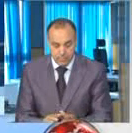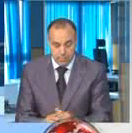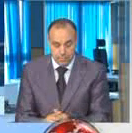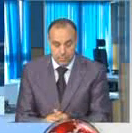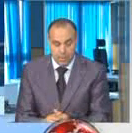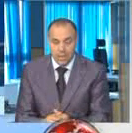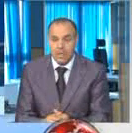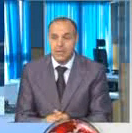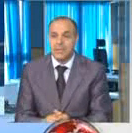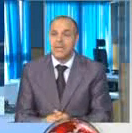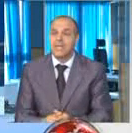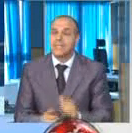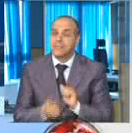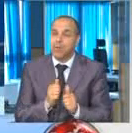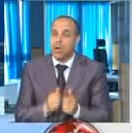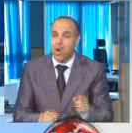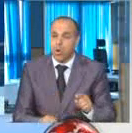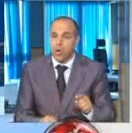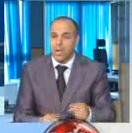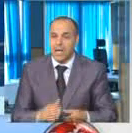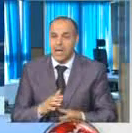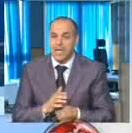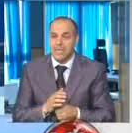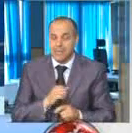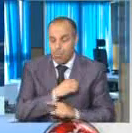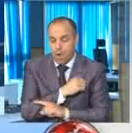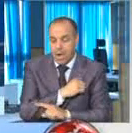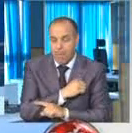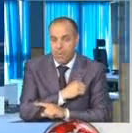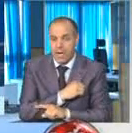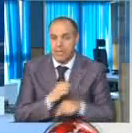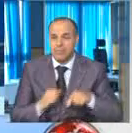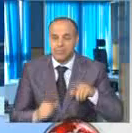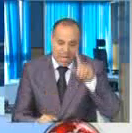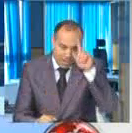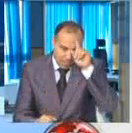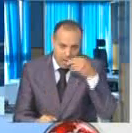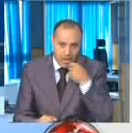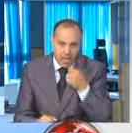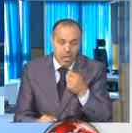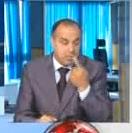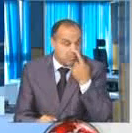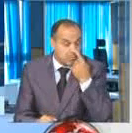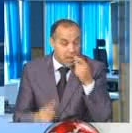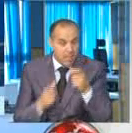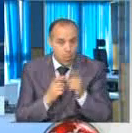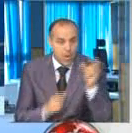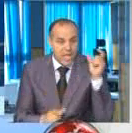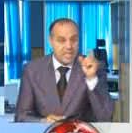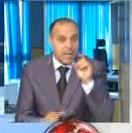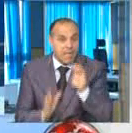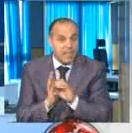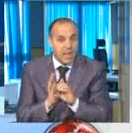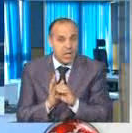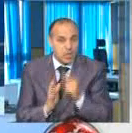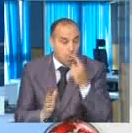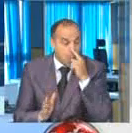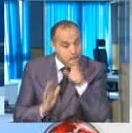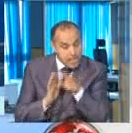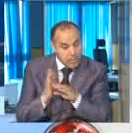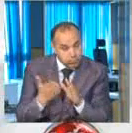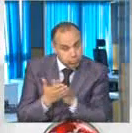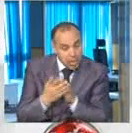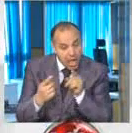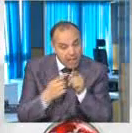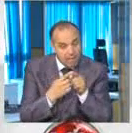وفي أخبار الرياضة أيضا، قال رئيس جهاز المخابرات الداخلية الألماني إن ما يعرف بتنظيم الدولة الإسلامية يخطط